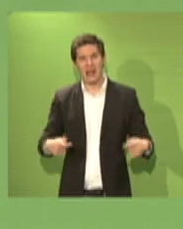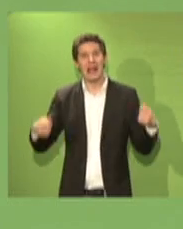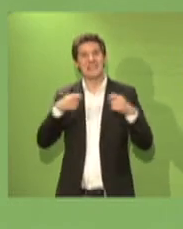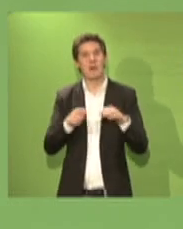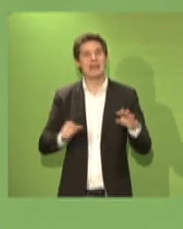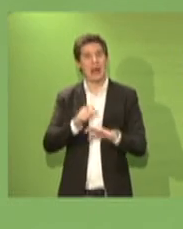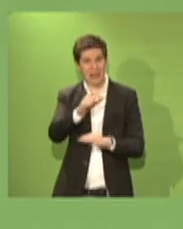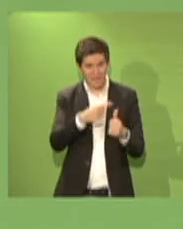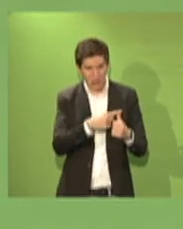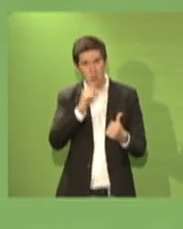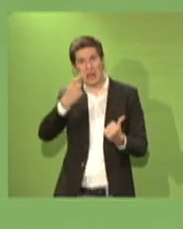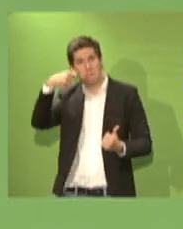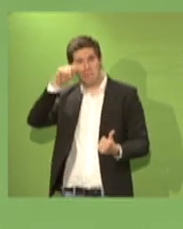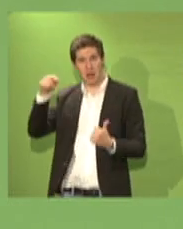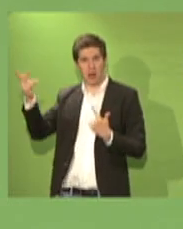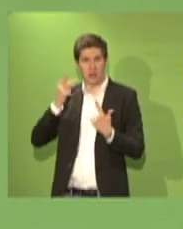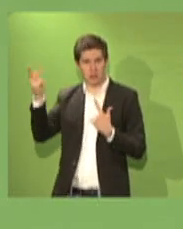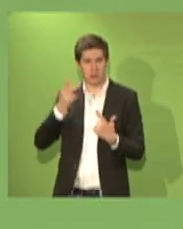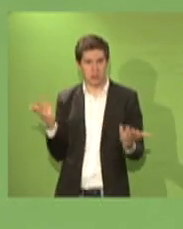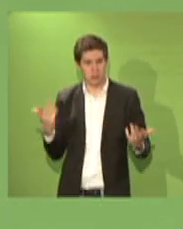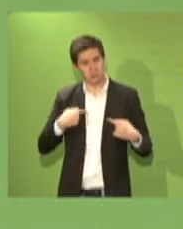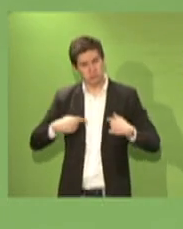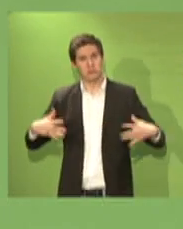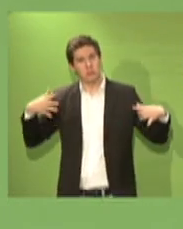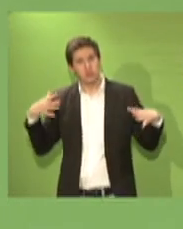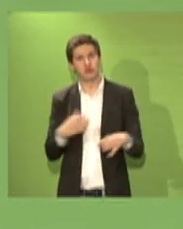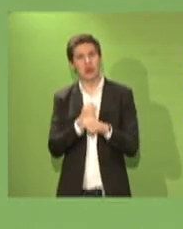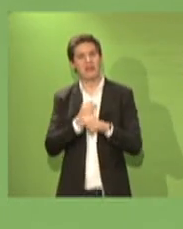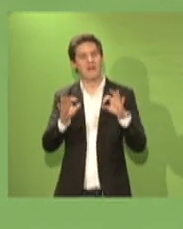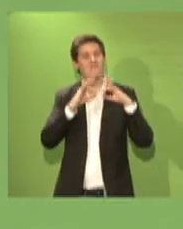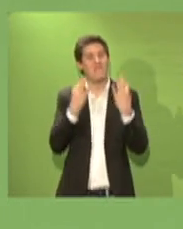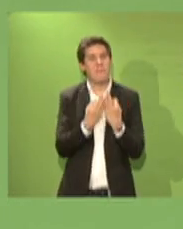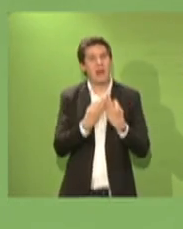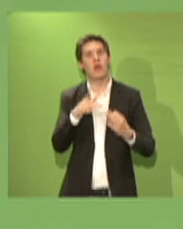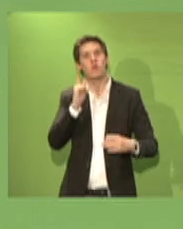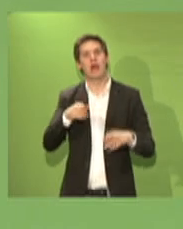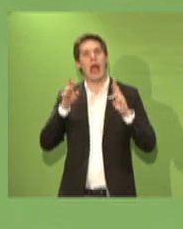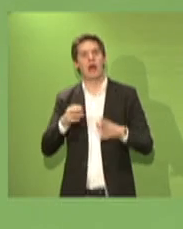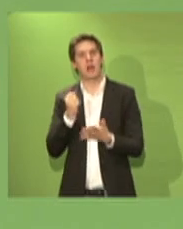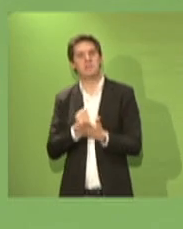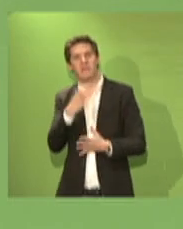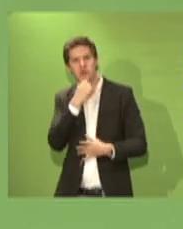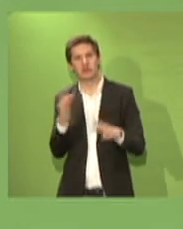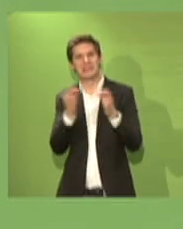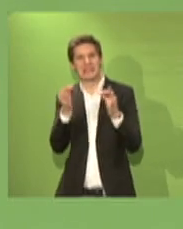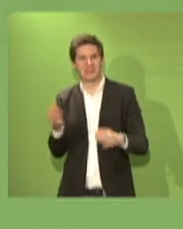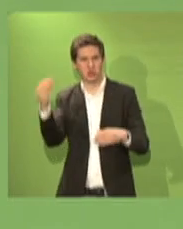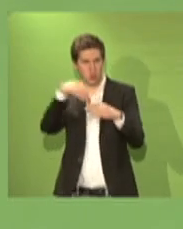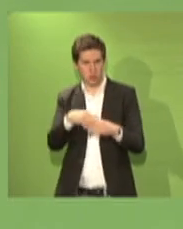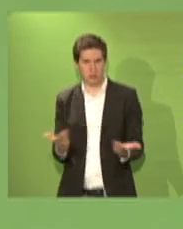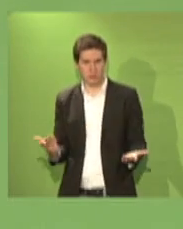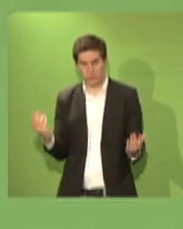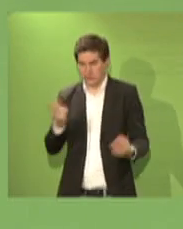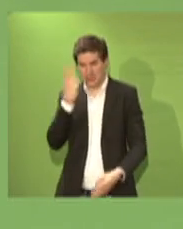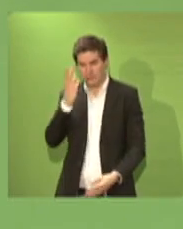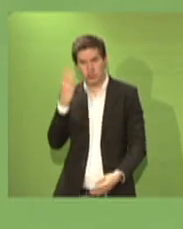der erste Landesverband, der die Vereinbarkeit von Familie und Ehrenamt in der Satzung verankern will. Und selbstverständlich wollen wir die Kosten und